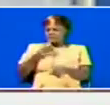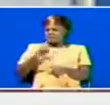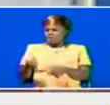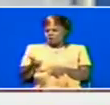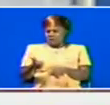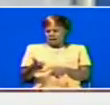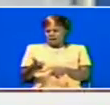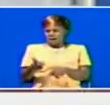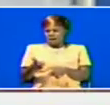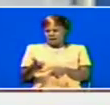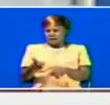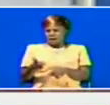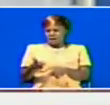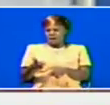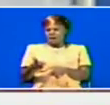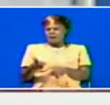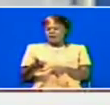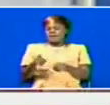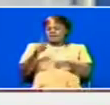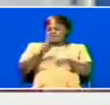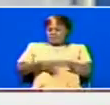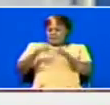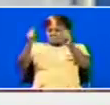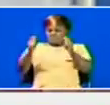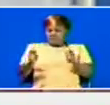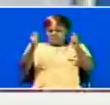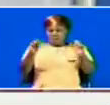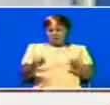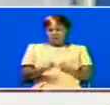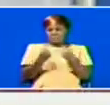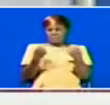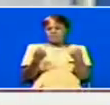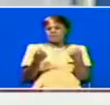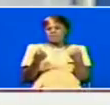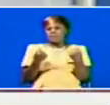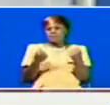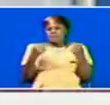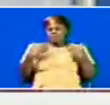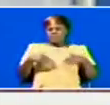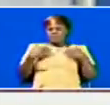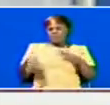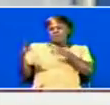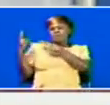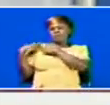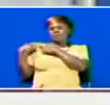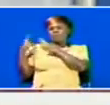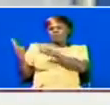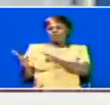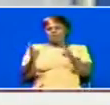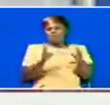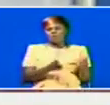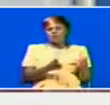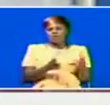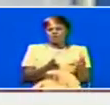hivyo aidha kama maandamano yatafanyika kwa hisia zozote, wale washikadau kawaida huwa ni